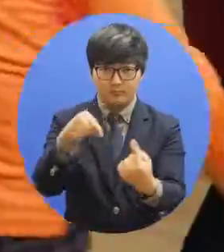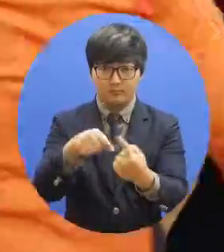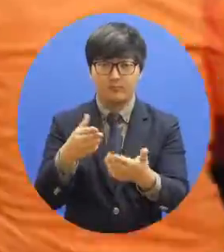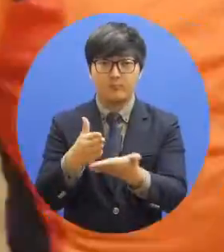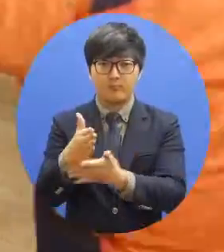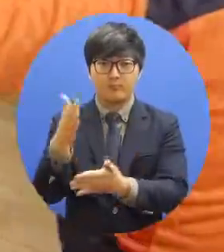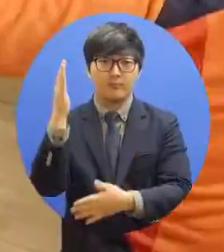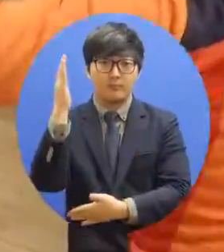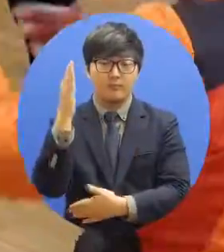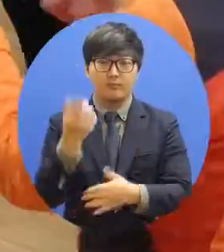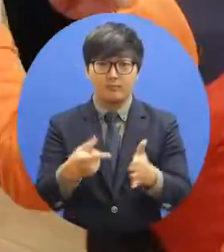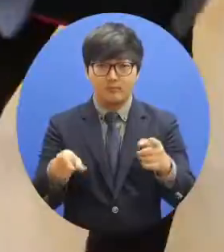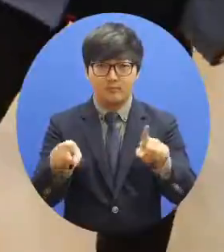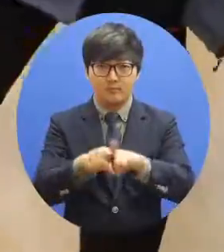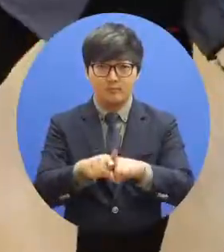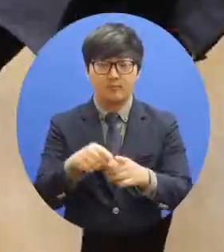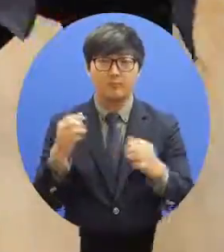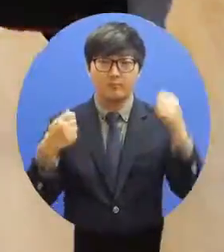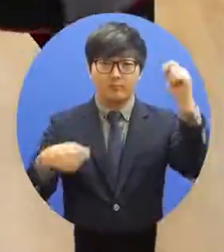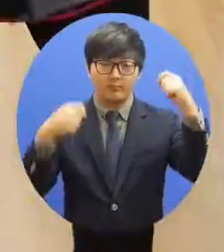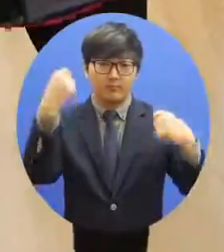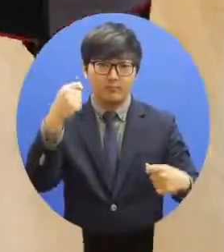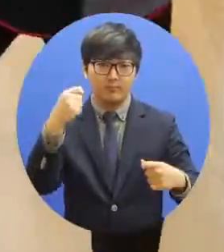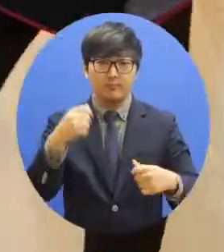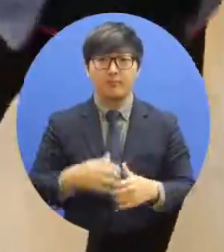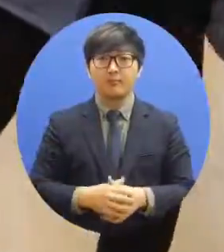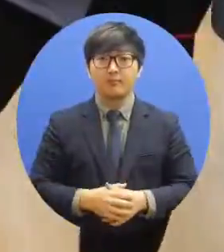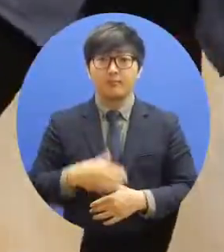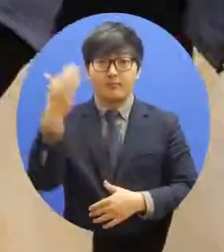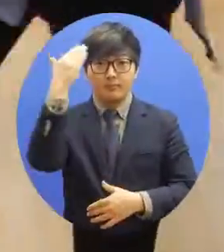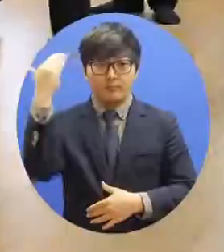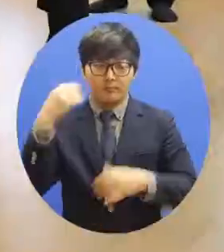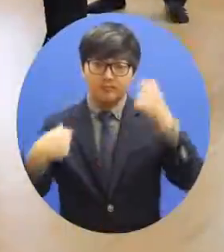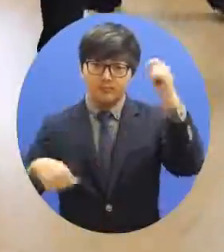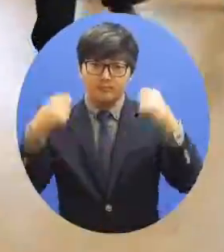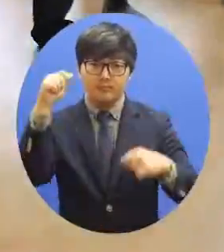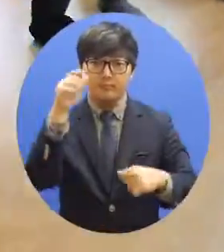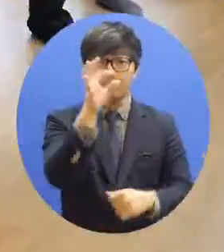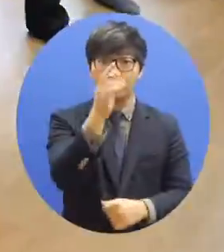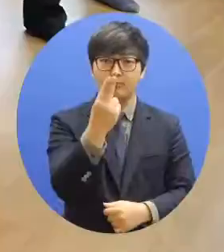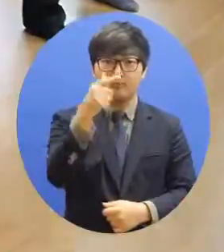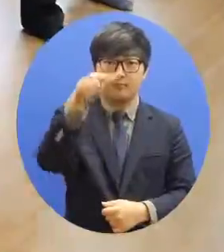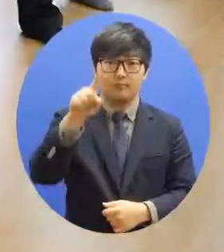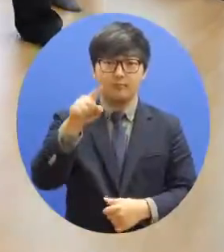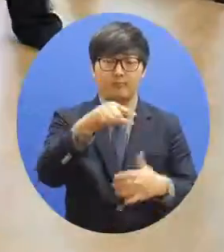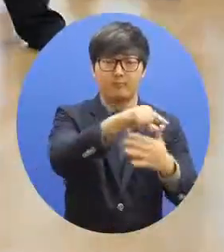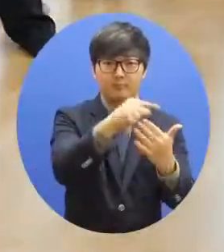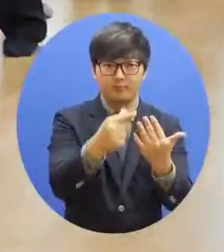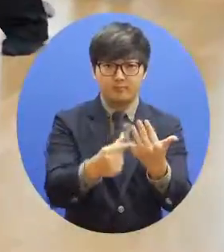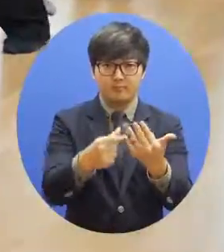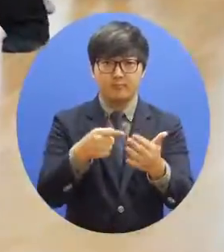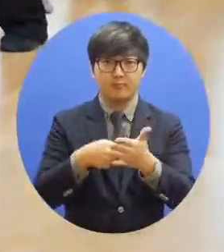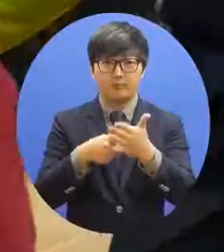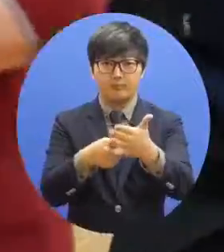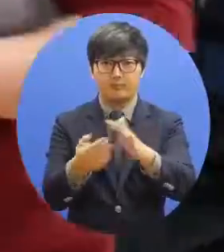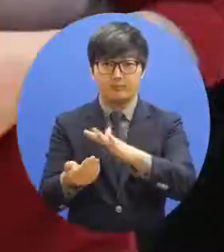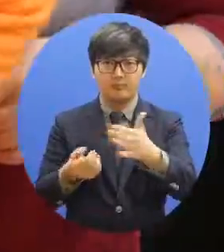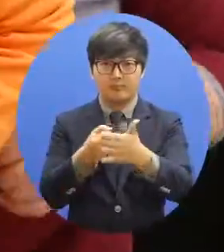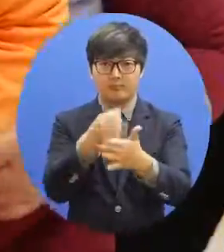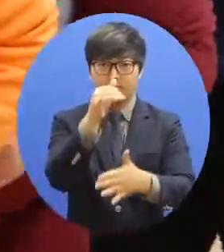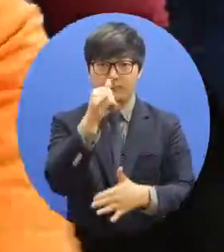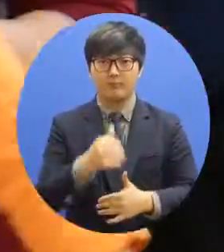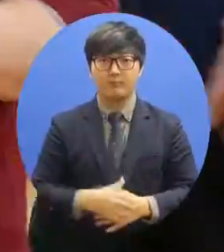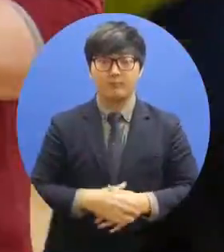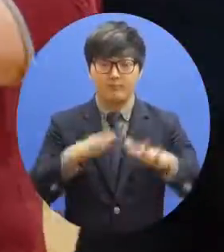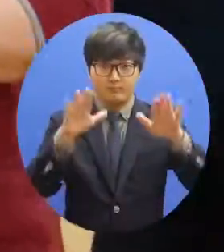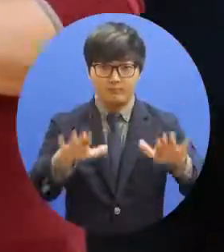강사와 함께하는 건강체조, 방송댄스, 우리춤, 요가 등의 프로그램을 실시할 예정입니다.